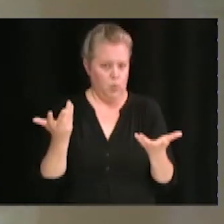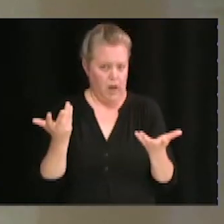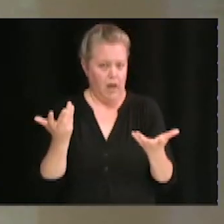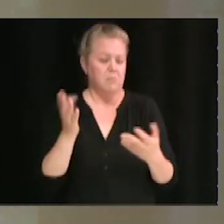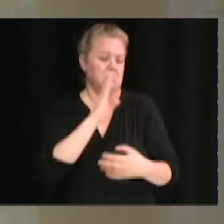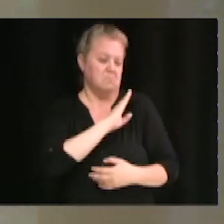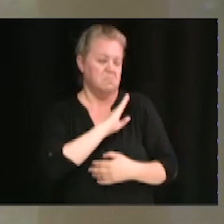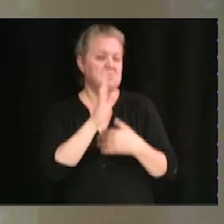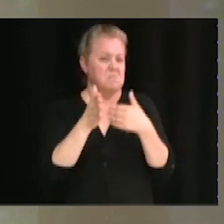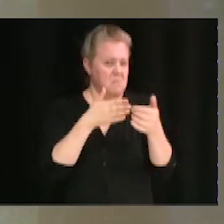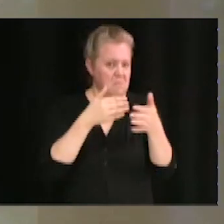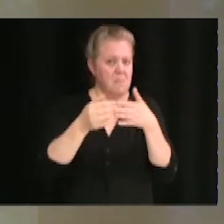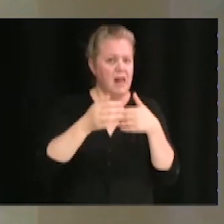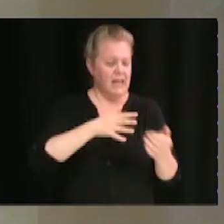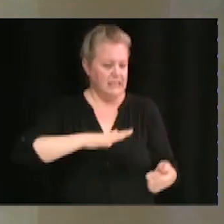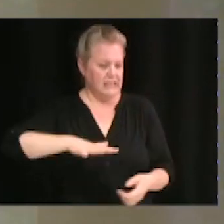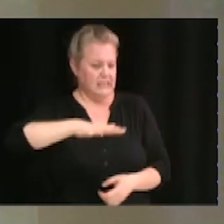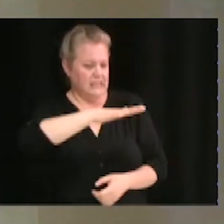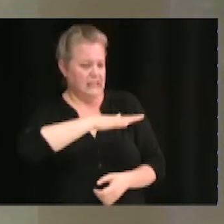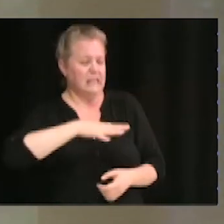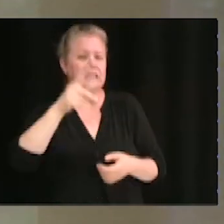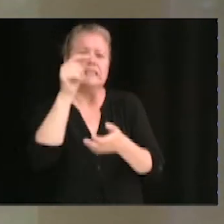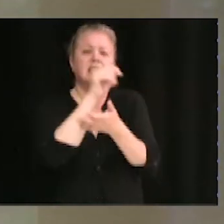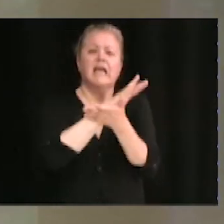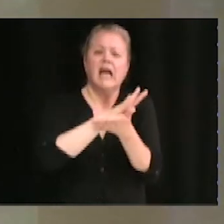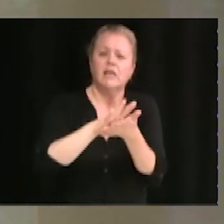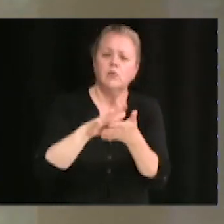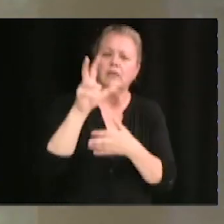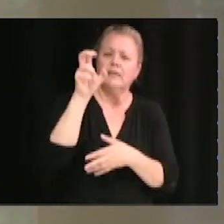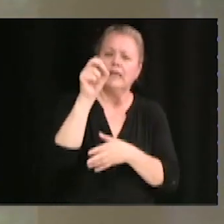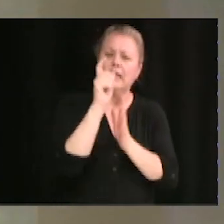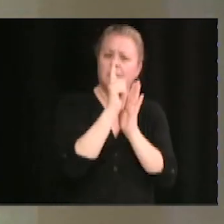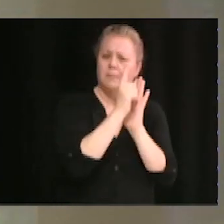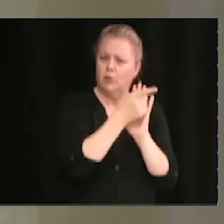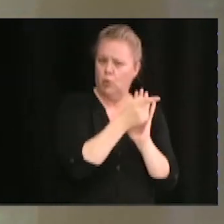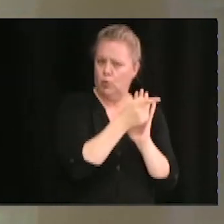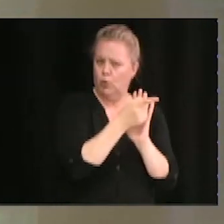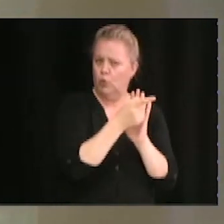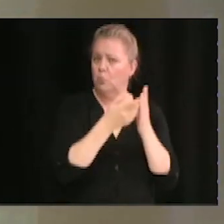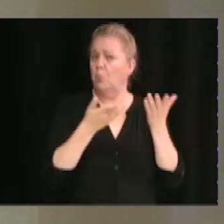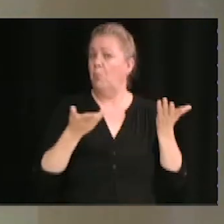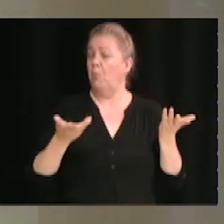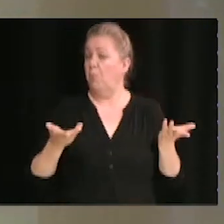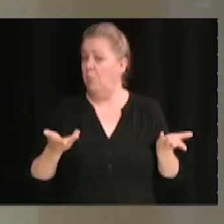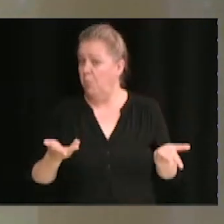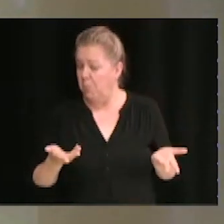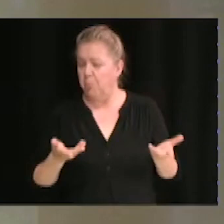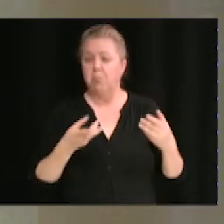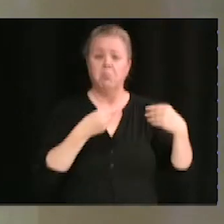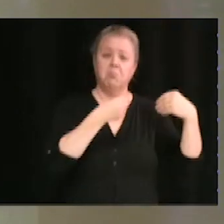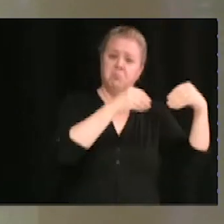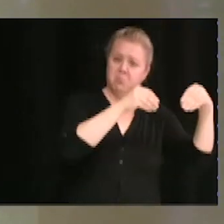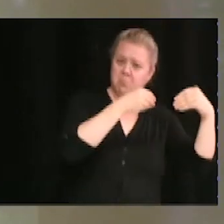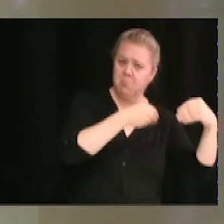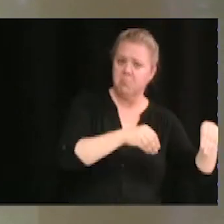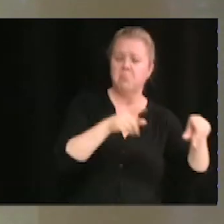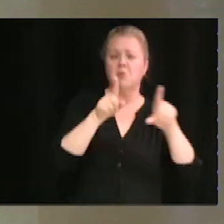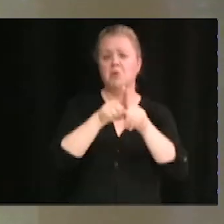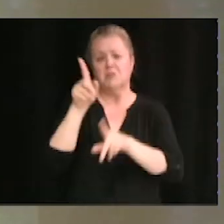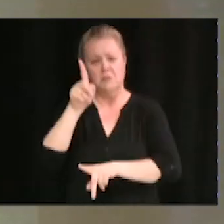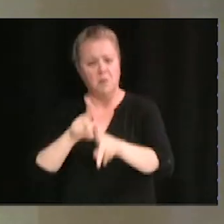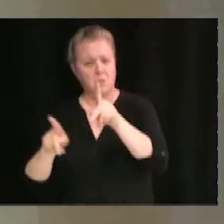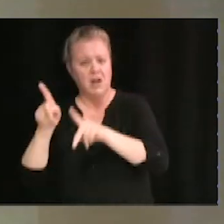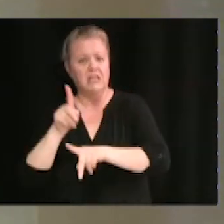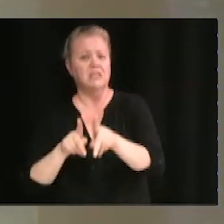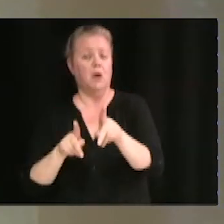désignés gratuits 30 minutes. Actuellement, les commentaires, tant du côté des commerçants que de la population, les consommateurs